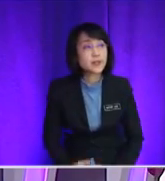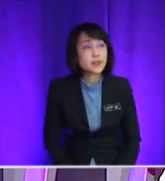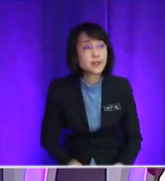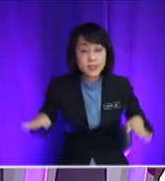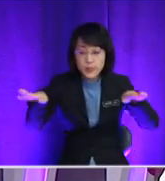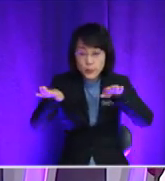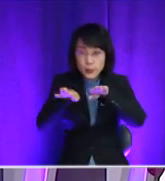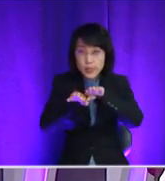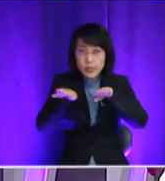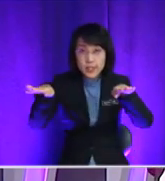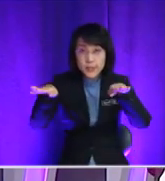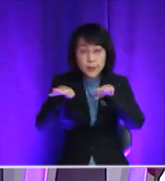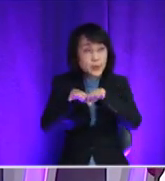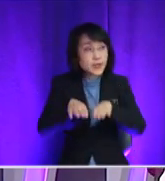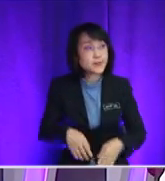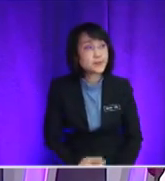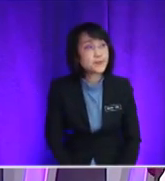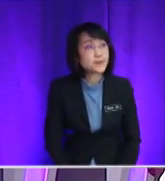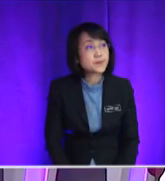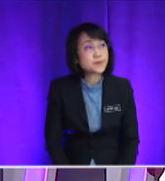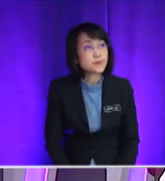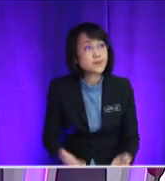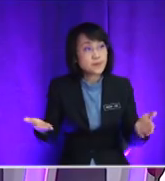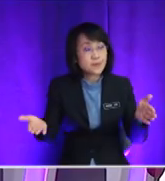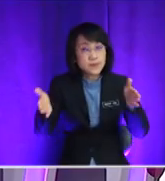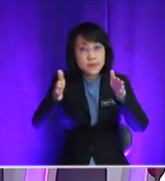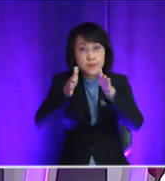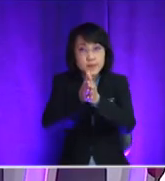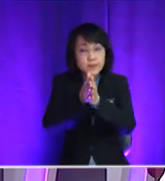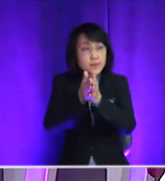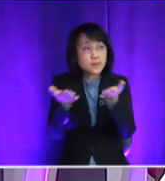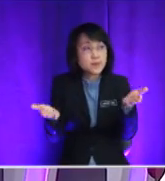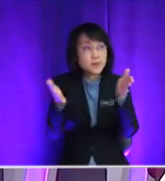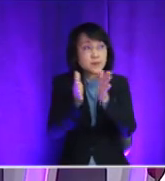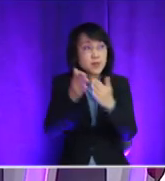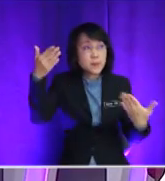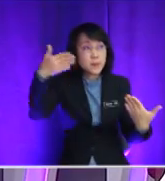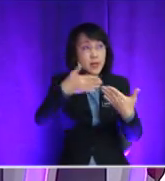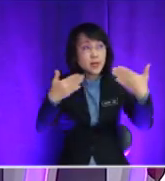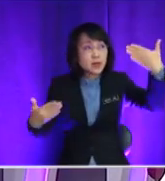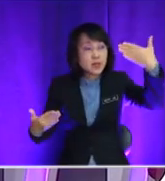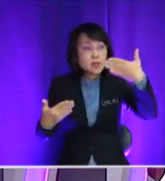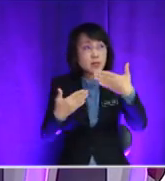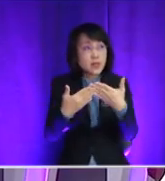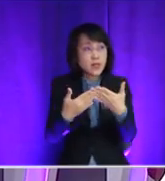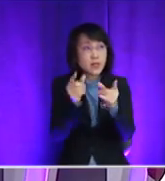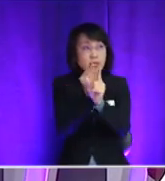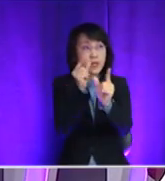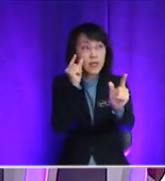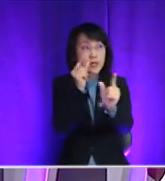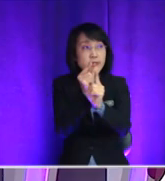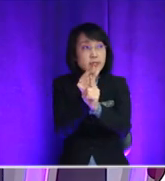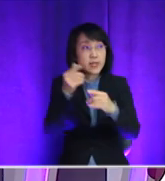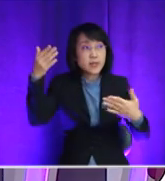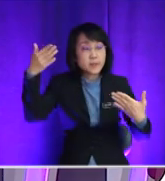jadi sebelah dalam febrik jadi yang diluar kita temukan badan kan garisan pemadam kemudian